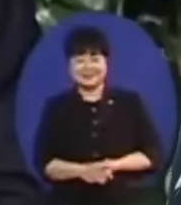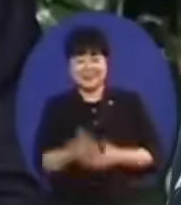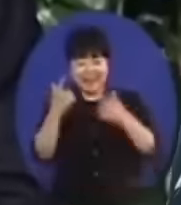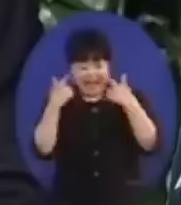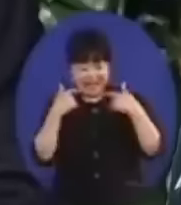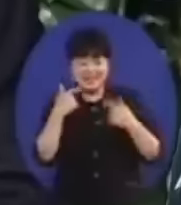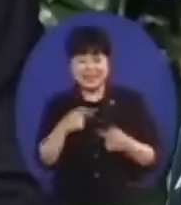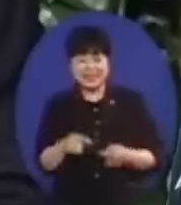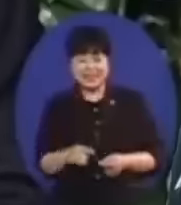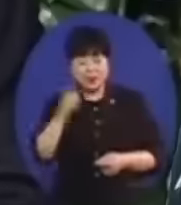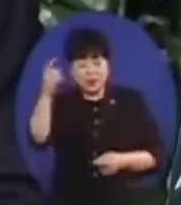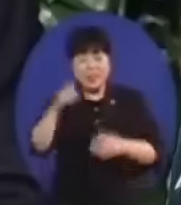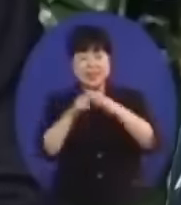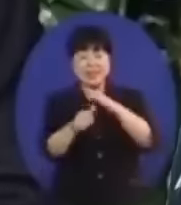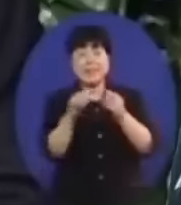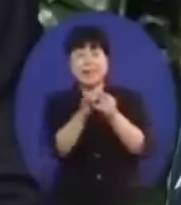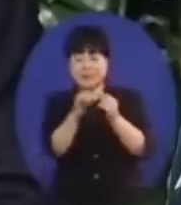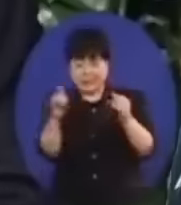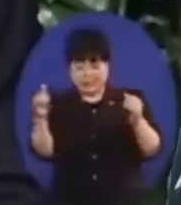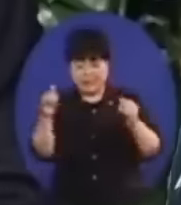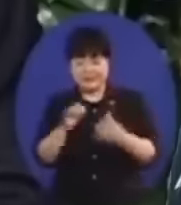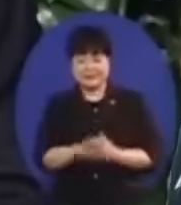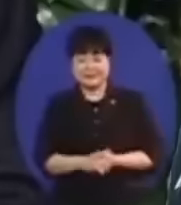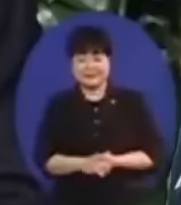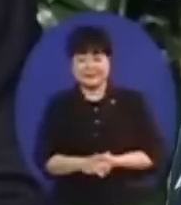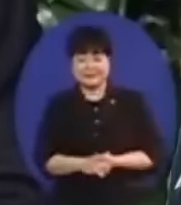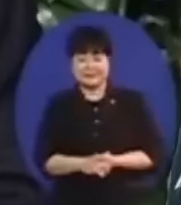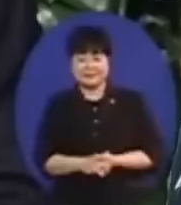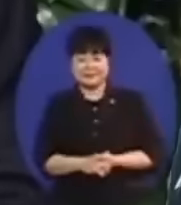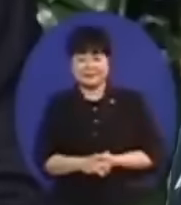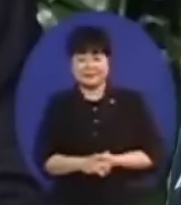언제나 위대한 지도자는